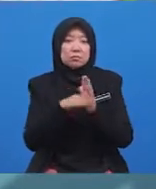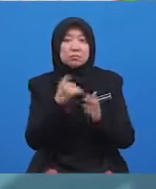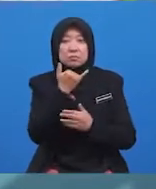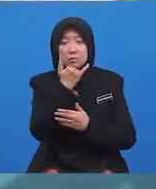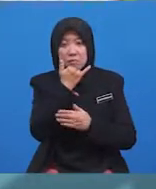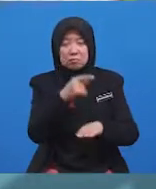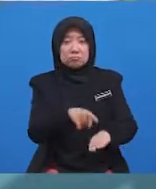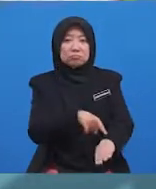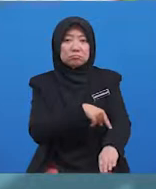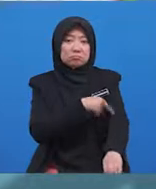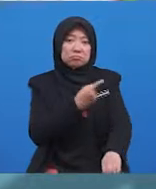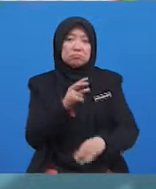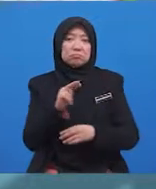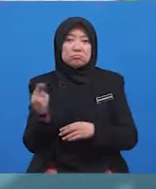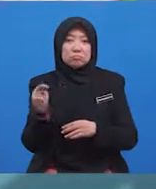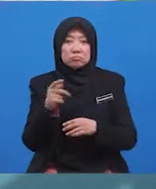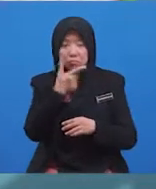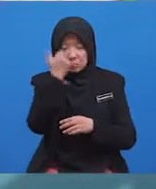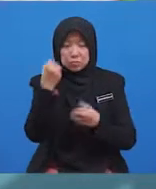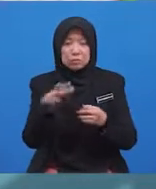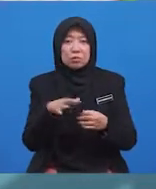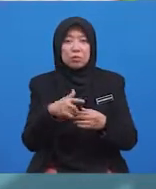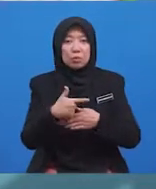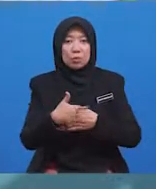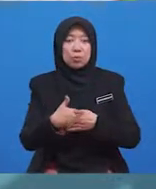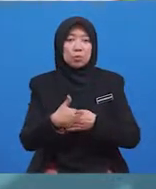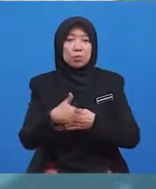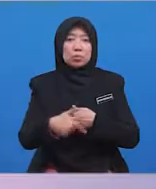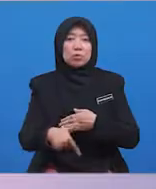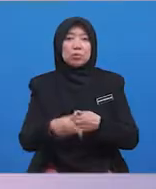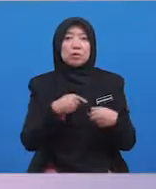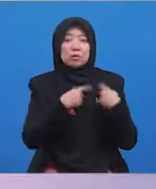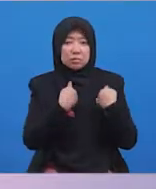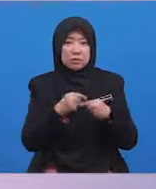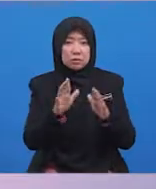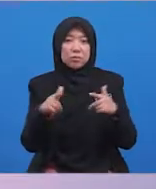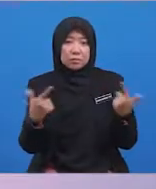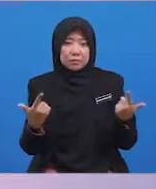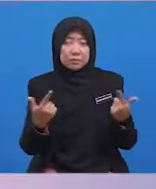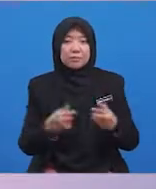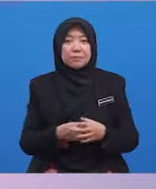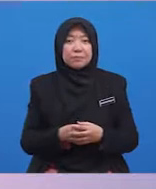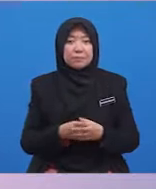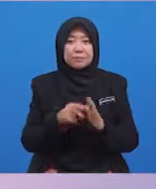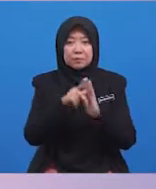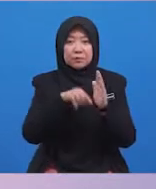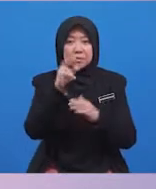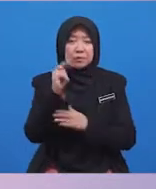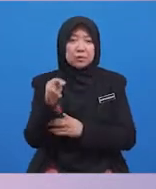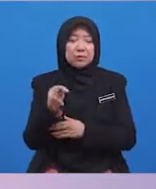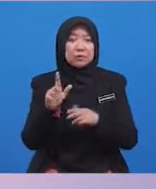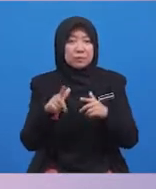berpanjangan kerana telah melukakan hati seseorang. Persoalan terakhir ialah menjaga